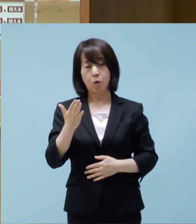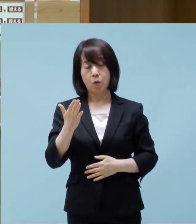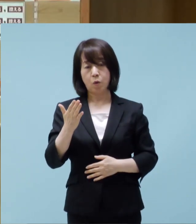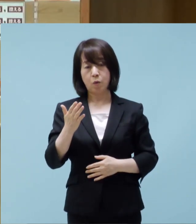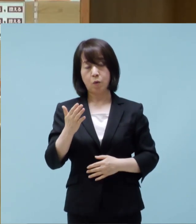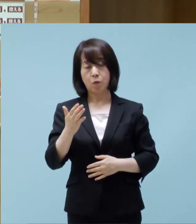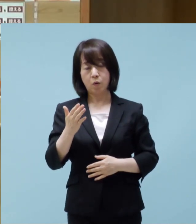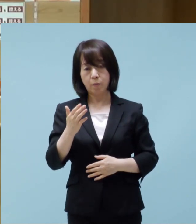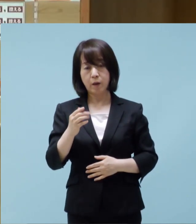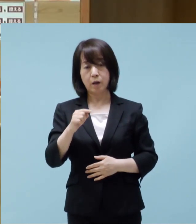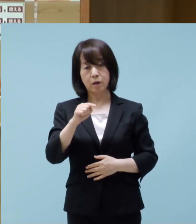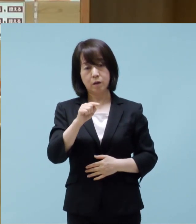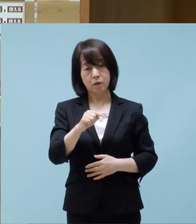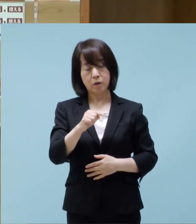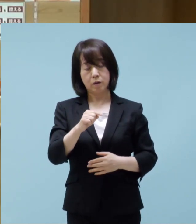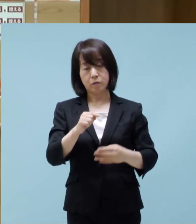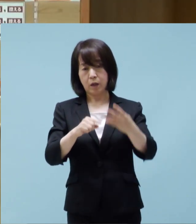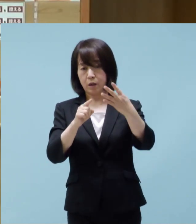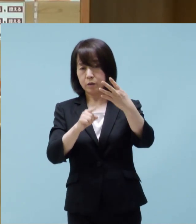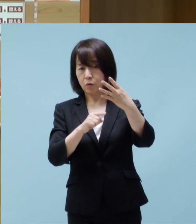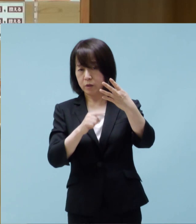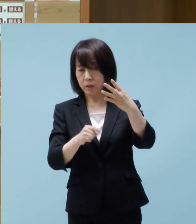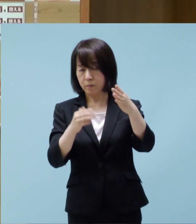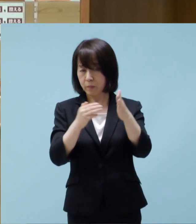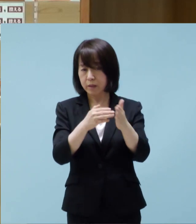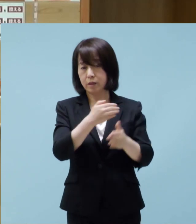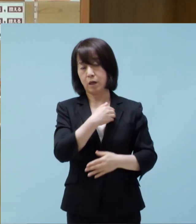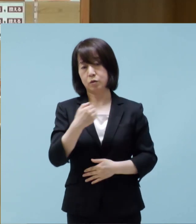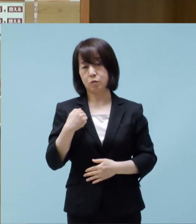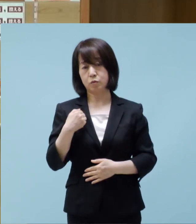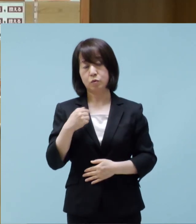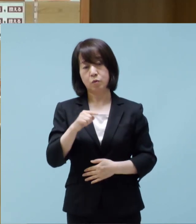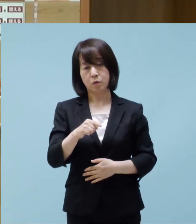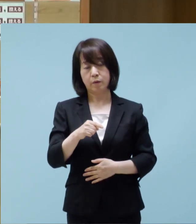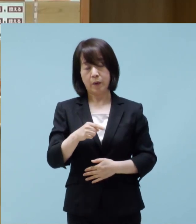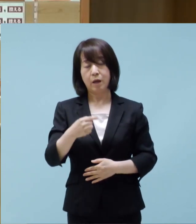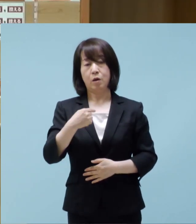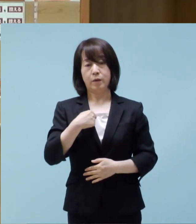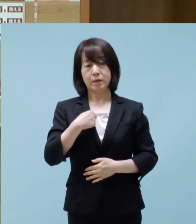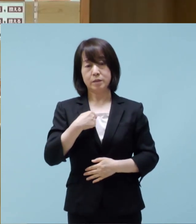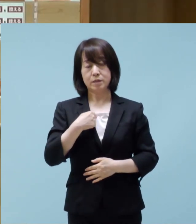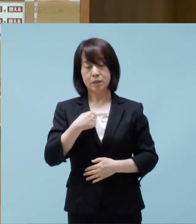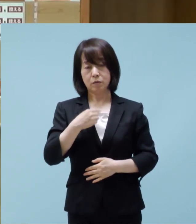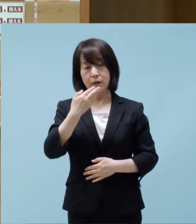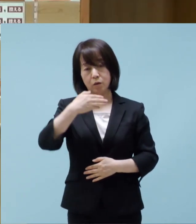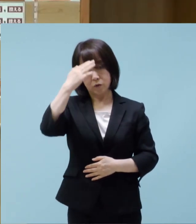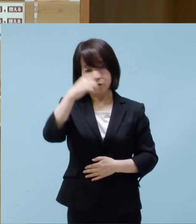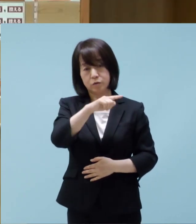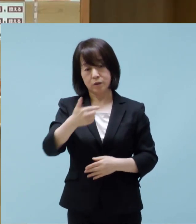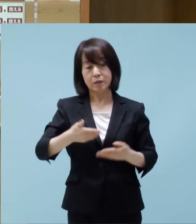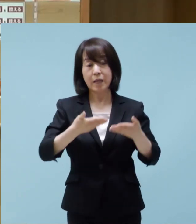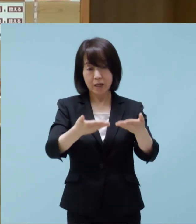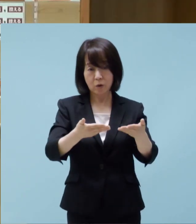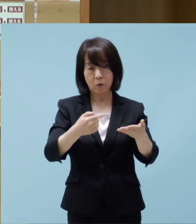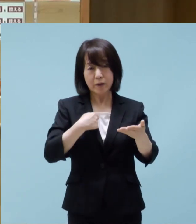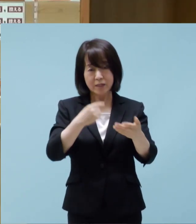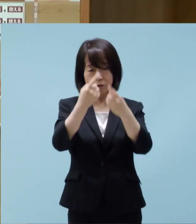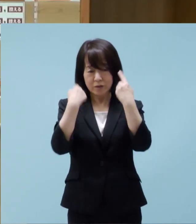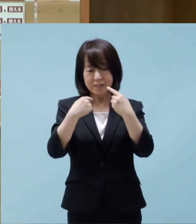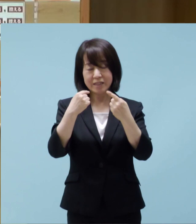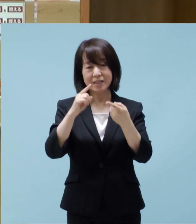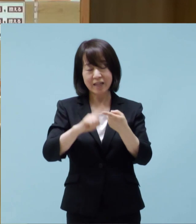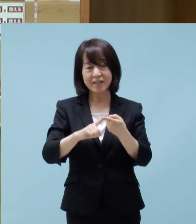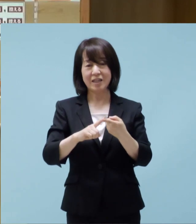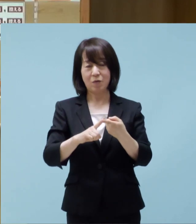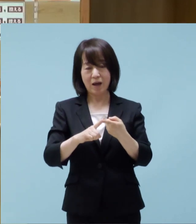やはり、酒類提供は私個人的にはしてほしいなとも思いますけども、そういった、やっぱり飲食店の